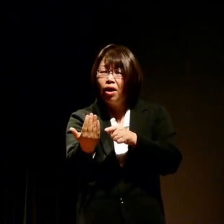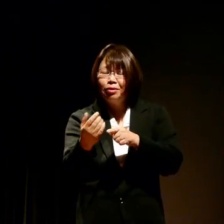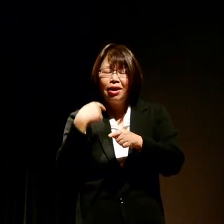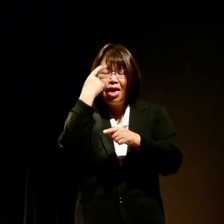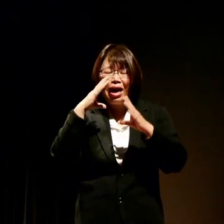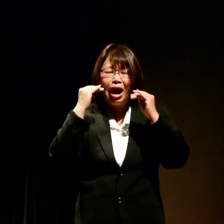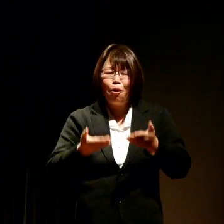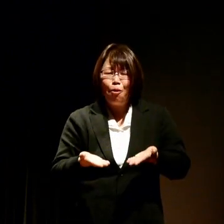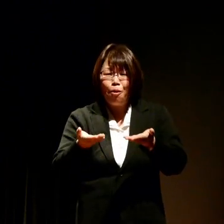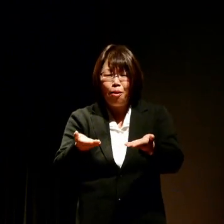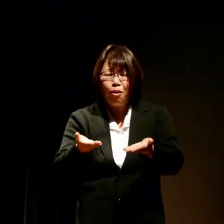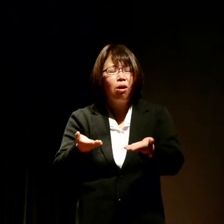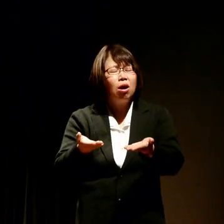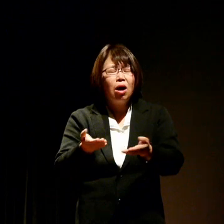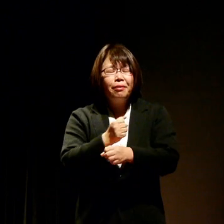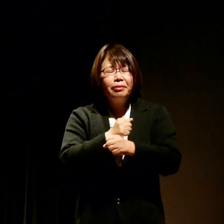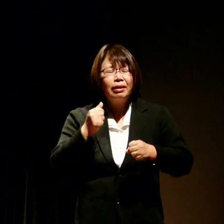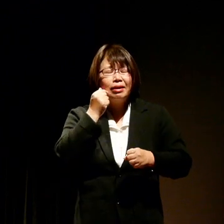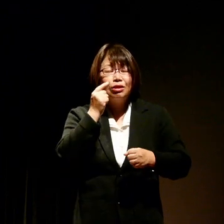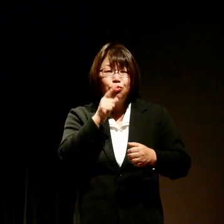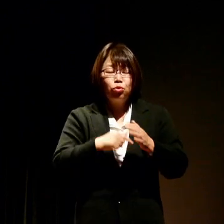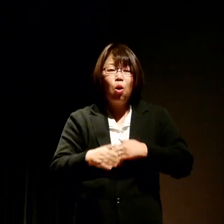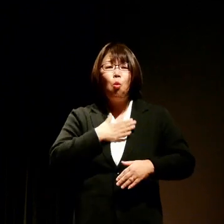にすることができないということを気づきました。